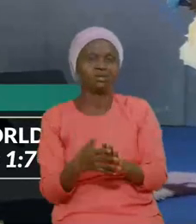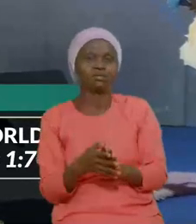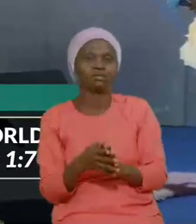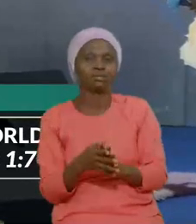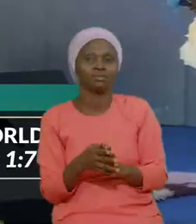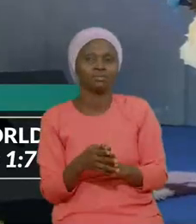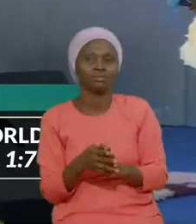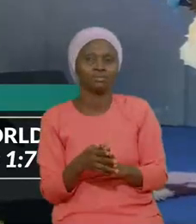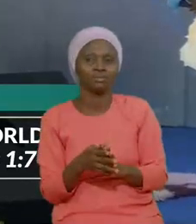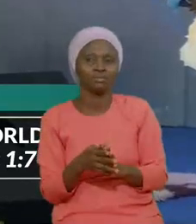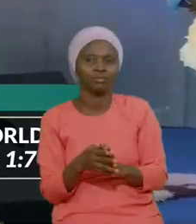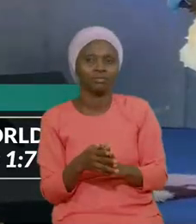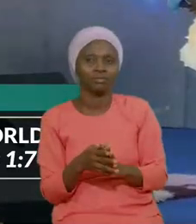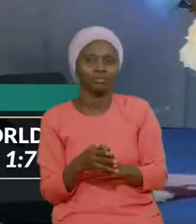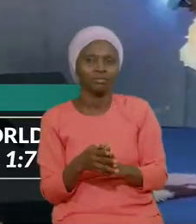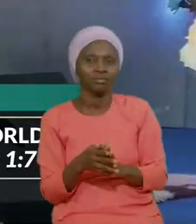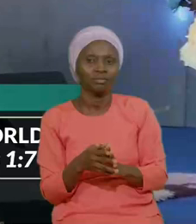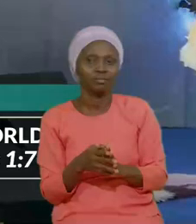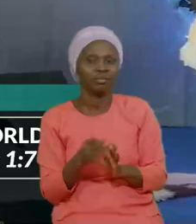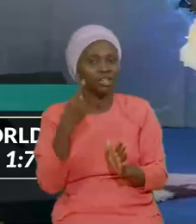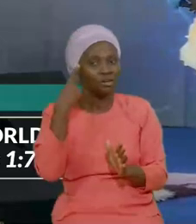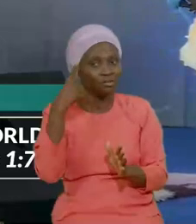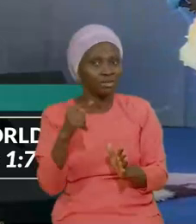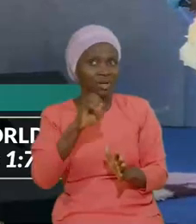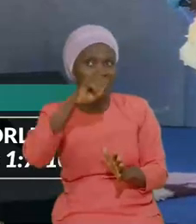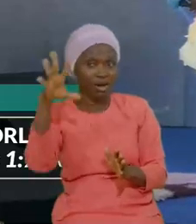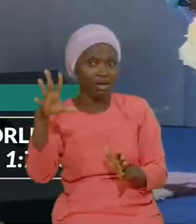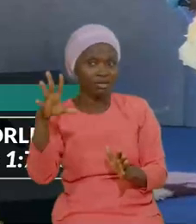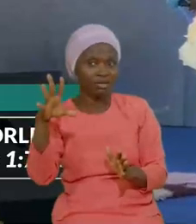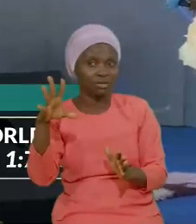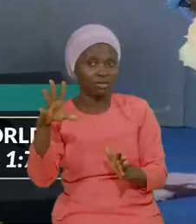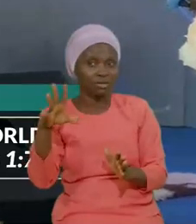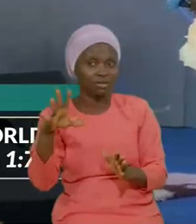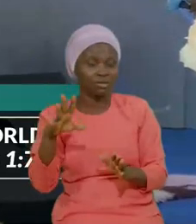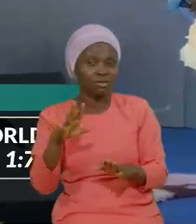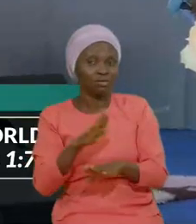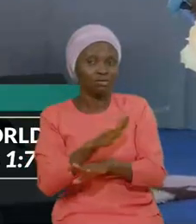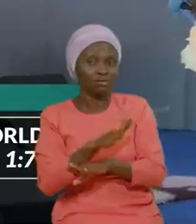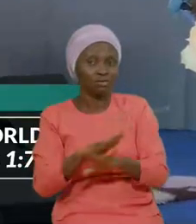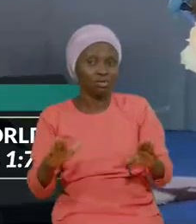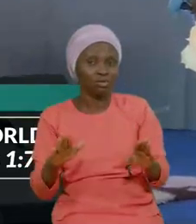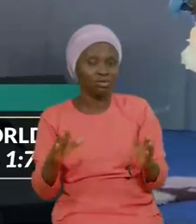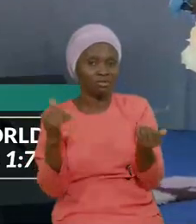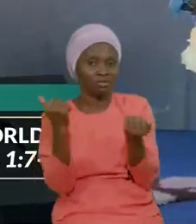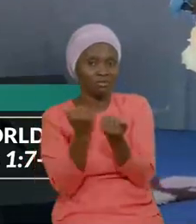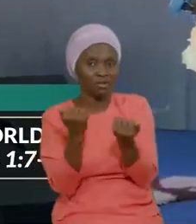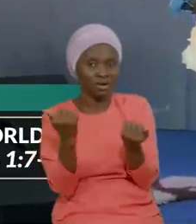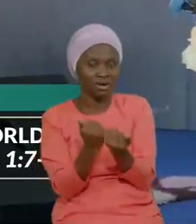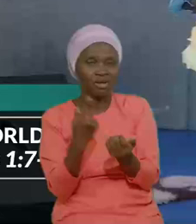La lumière fonctionne bien là où il y a les ténèbres. Does not curse or fight the darkness.